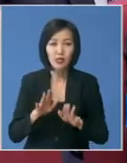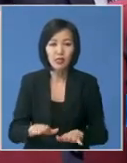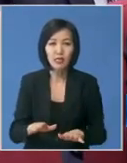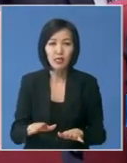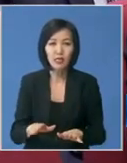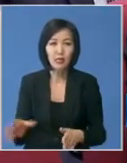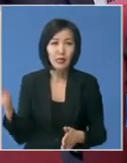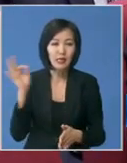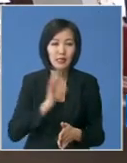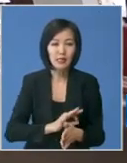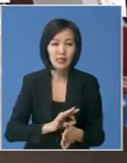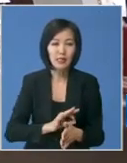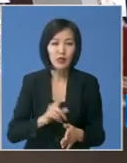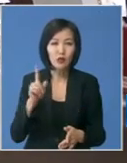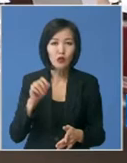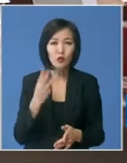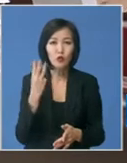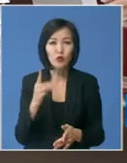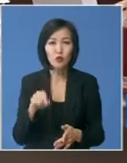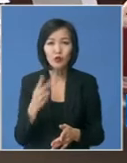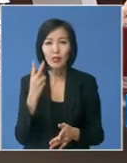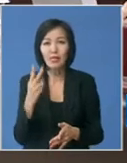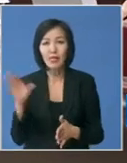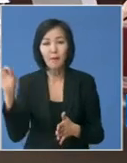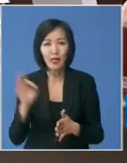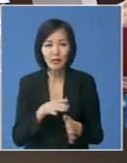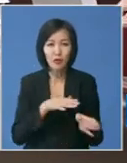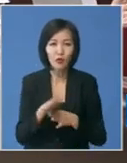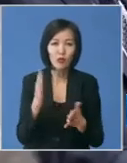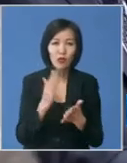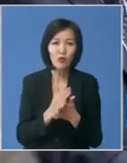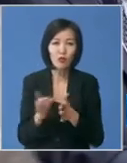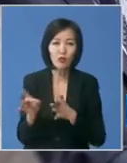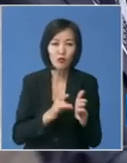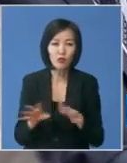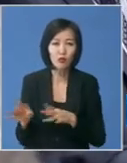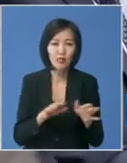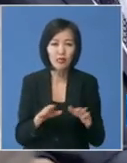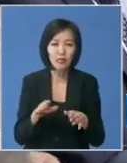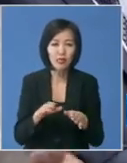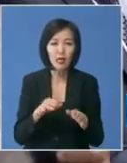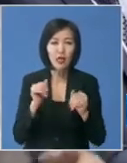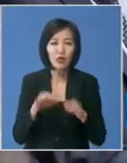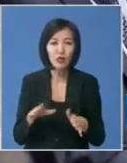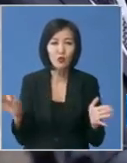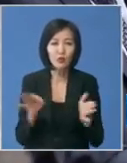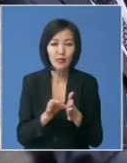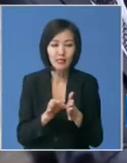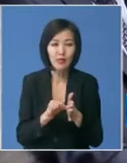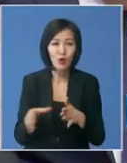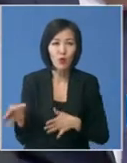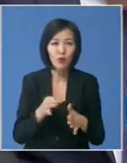бойынша 103,2% орындалып отыр. Осыған байланысты шұғыл мәселелерді шешу мақсатында облыстың бекітілген кірістер